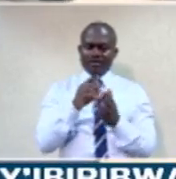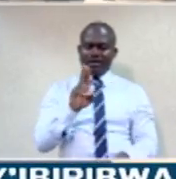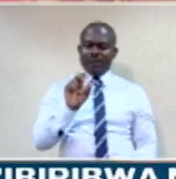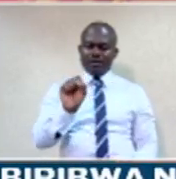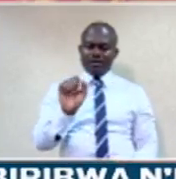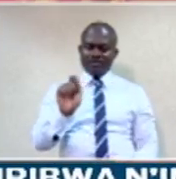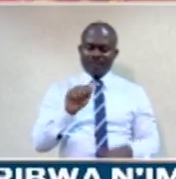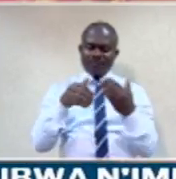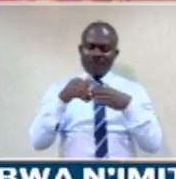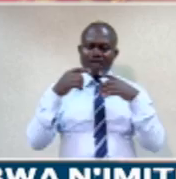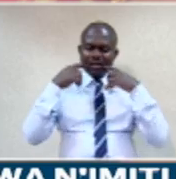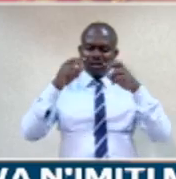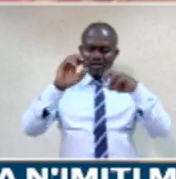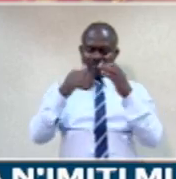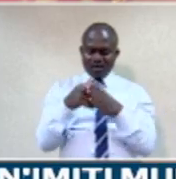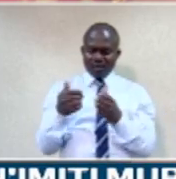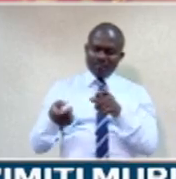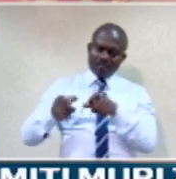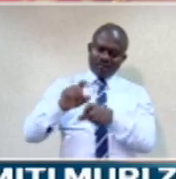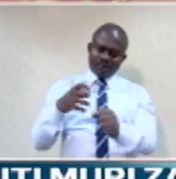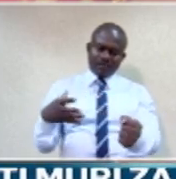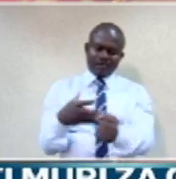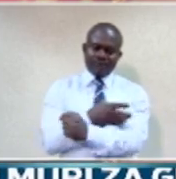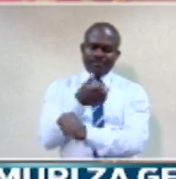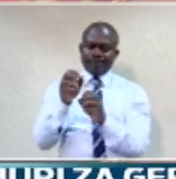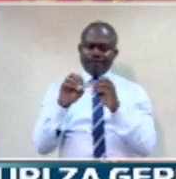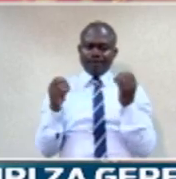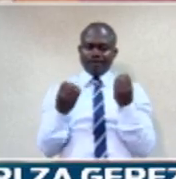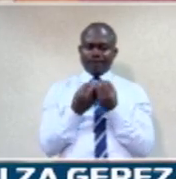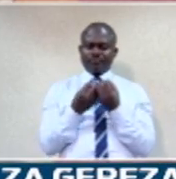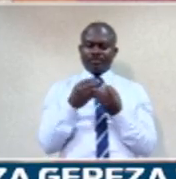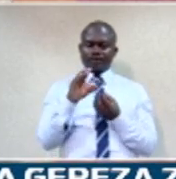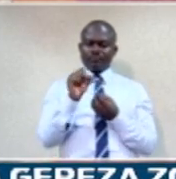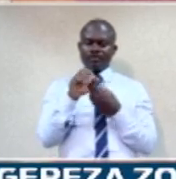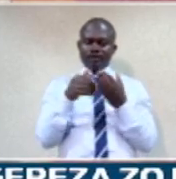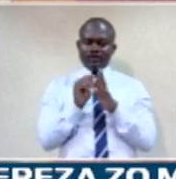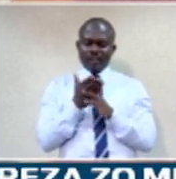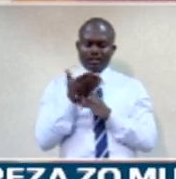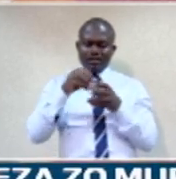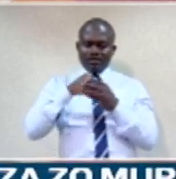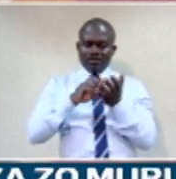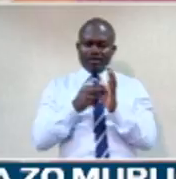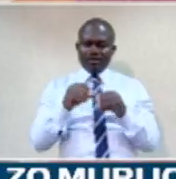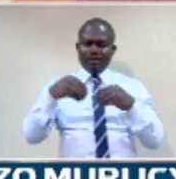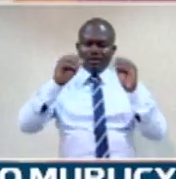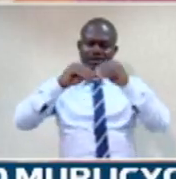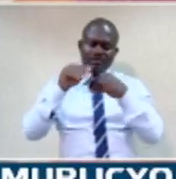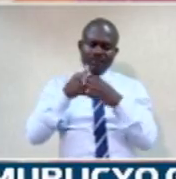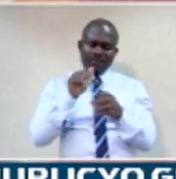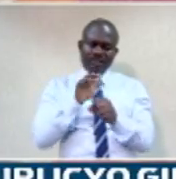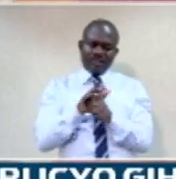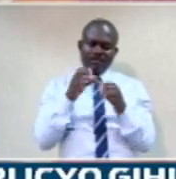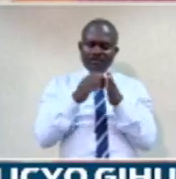Yusta Kaitesi agaragaza ko kongerera ubushobozi iyi miryango ya sosiyete sivile binyuze mu mishinga byatanze umusaruro ku